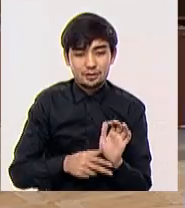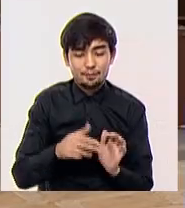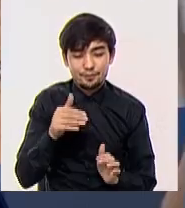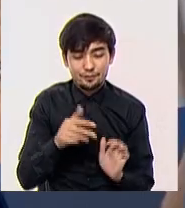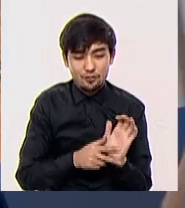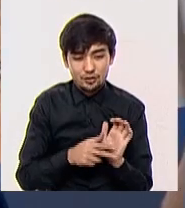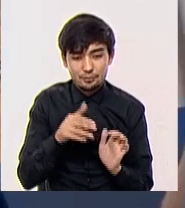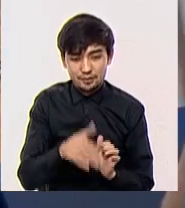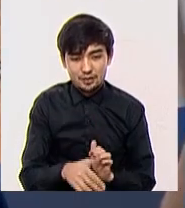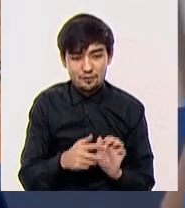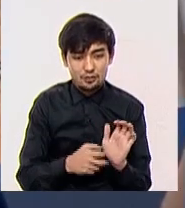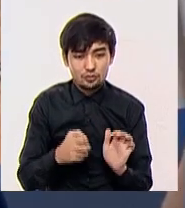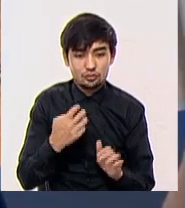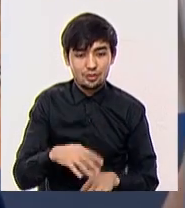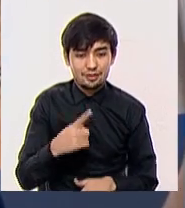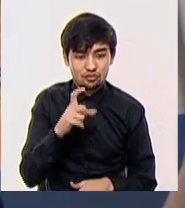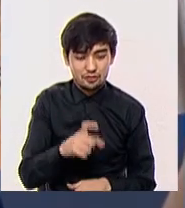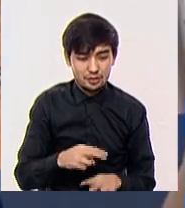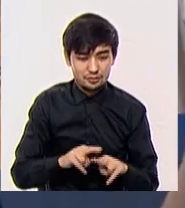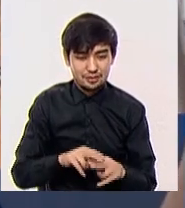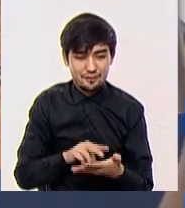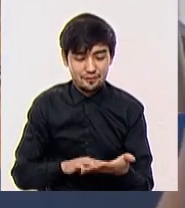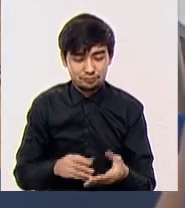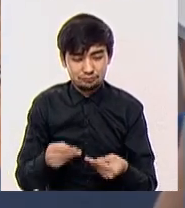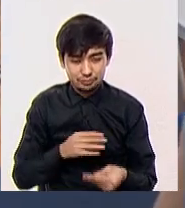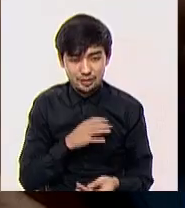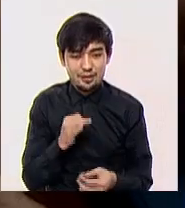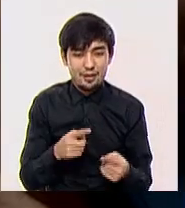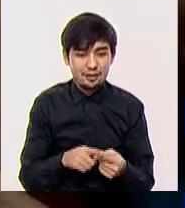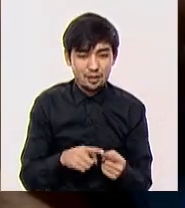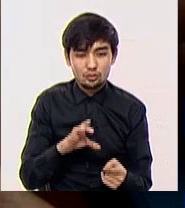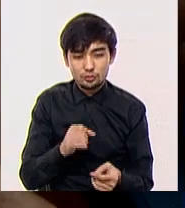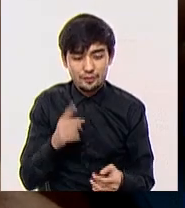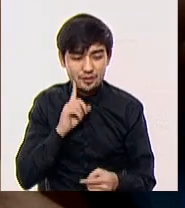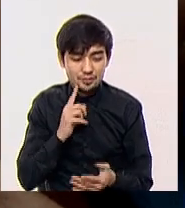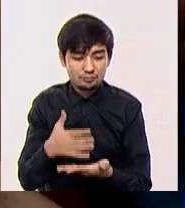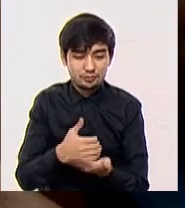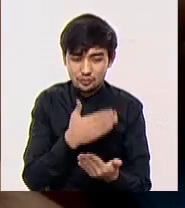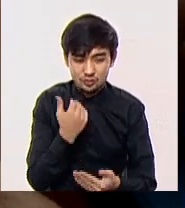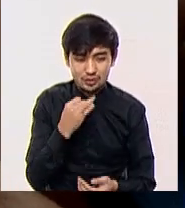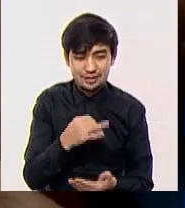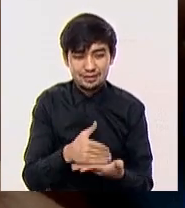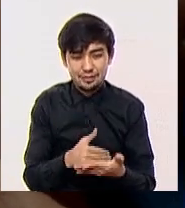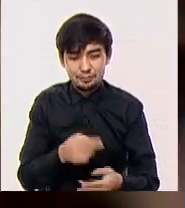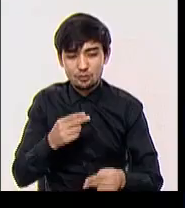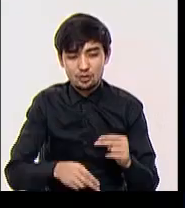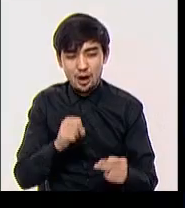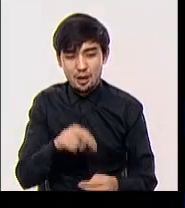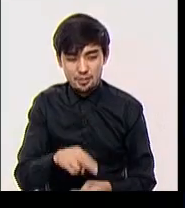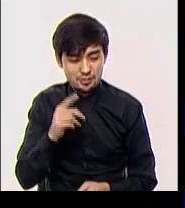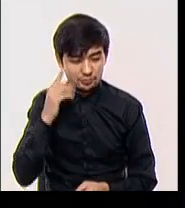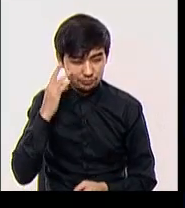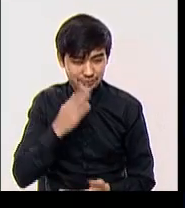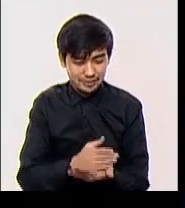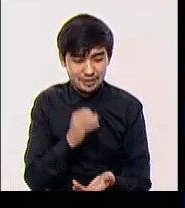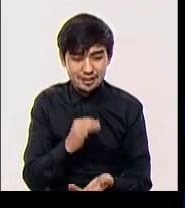8841 человек. Заявки на субсидирование арендного жилья пока не принимают. Систему планируют наладить к концу апреля. Предполагается, что